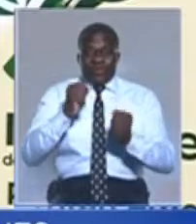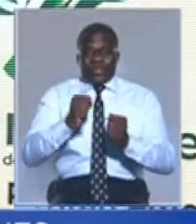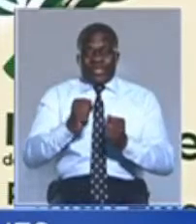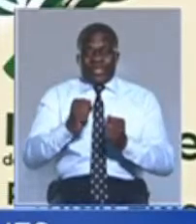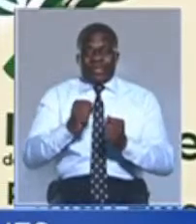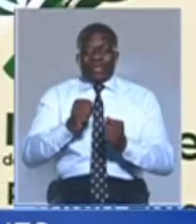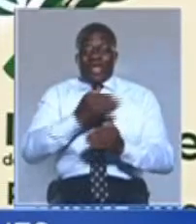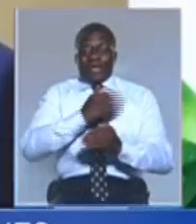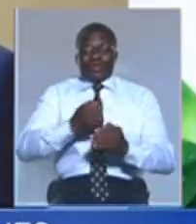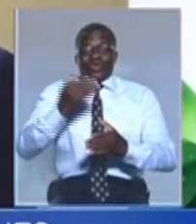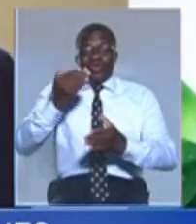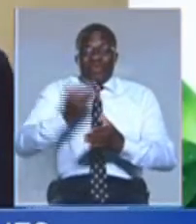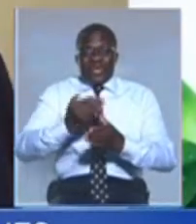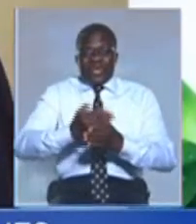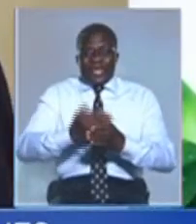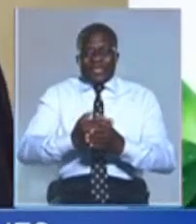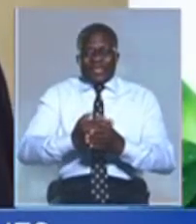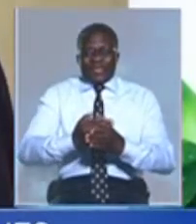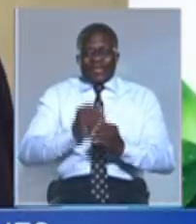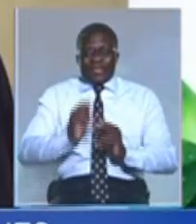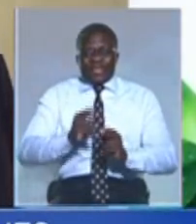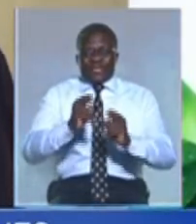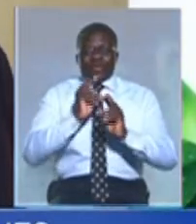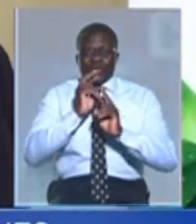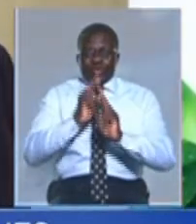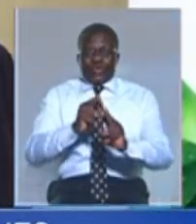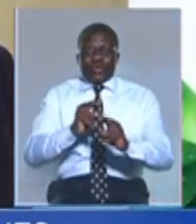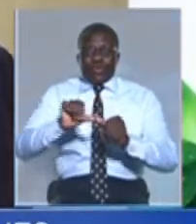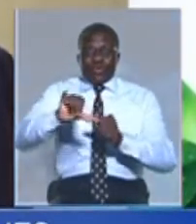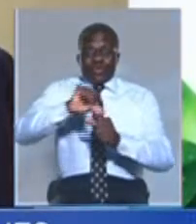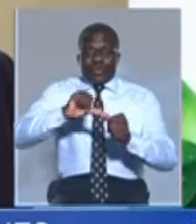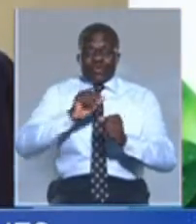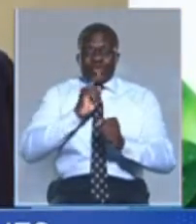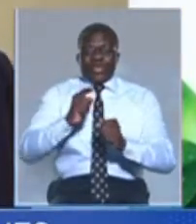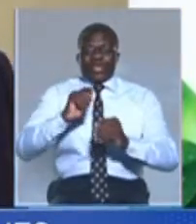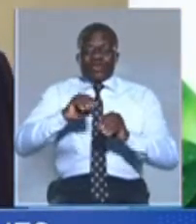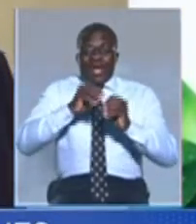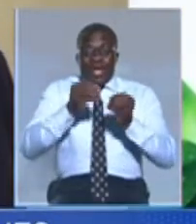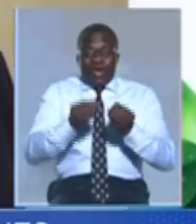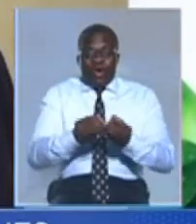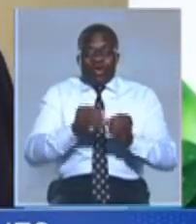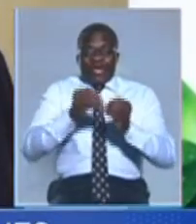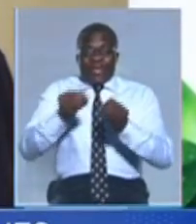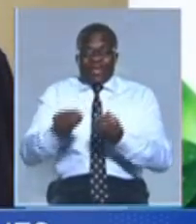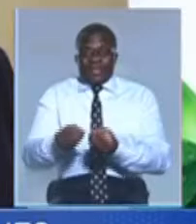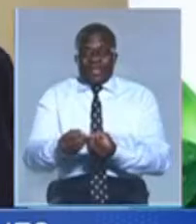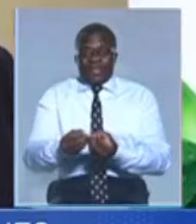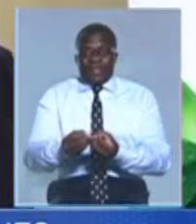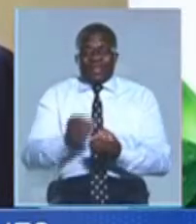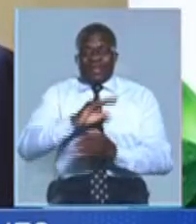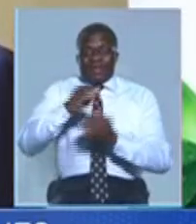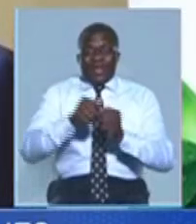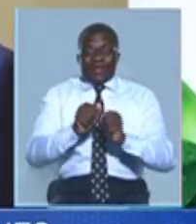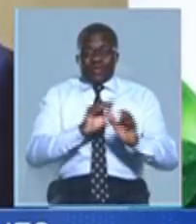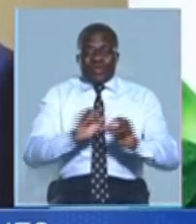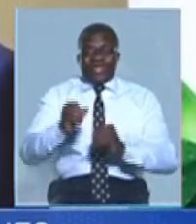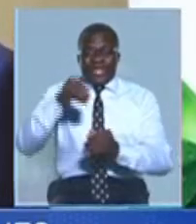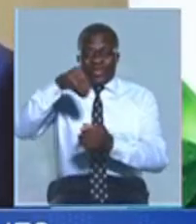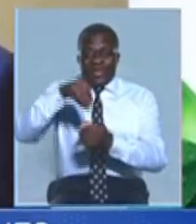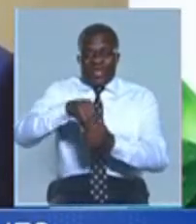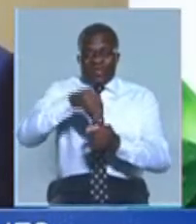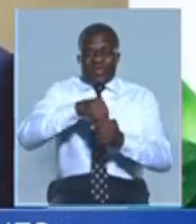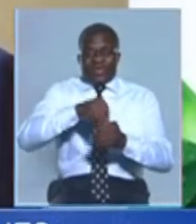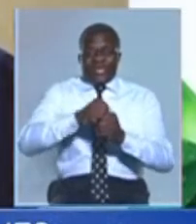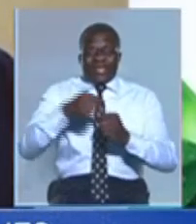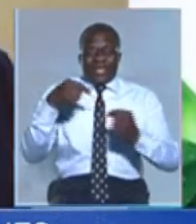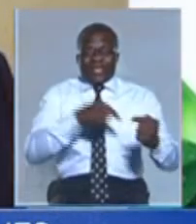à une sérieuse menace. Il urge qu'une réponse coordonnée soit organisée par tous les acteurs impliqués dans